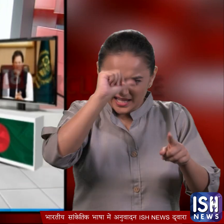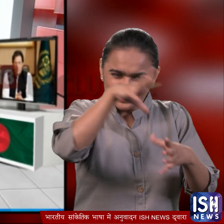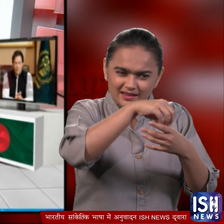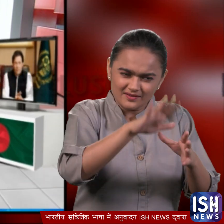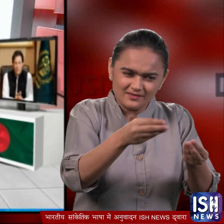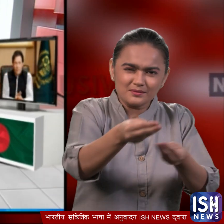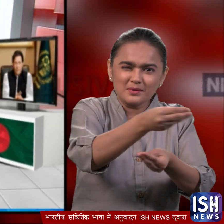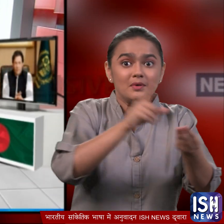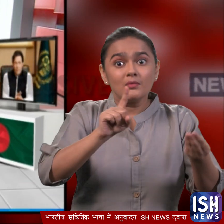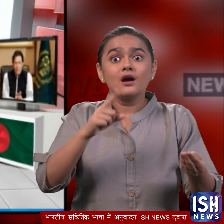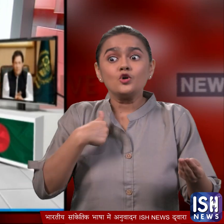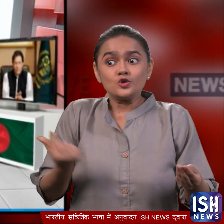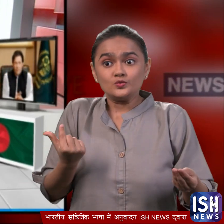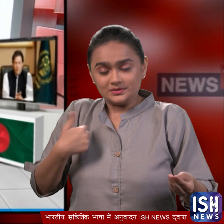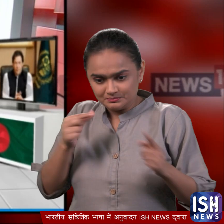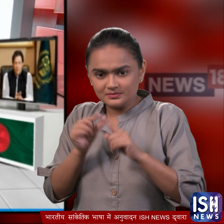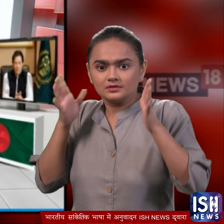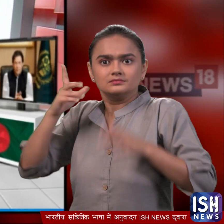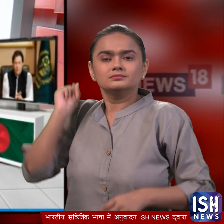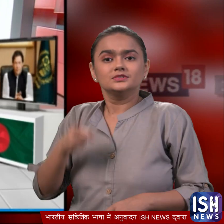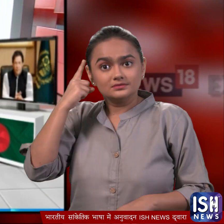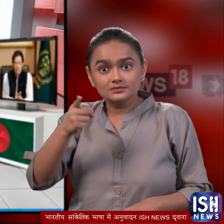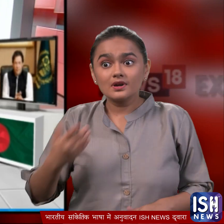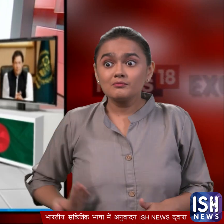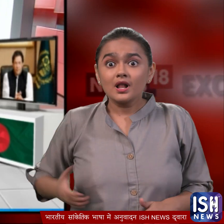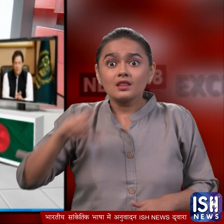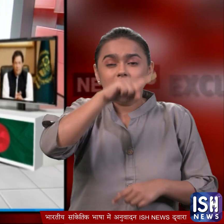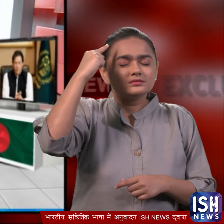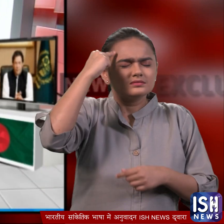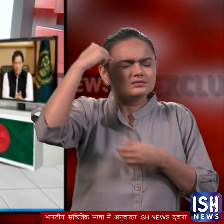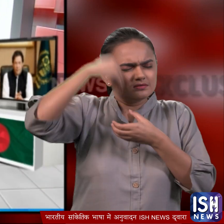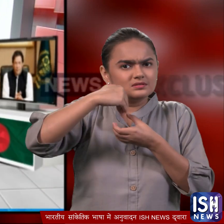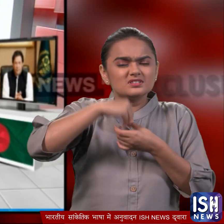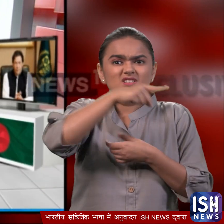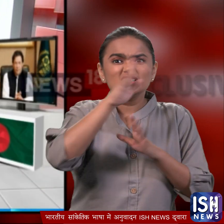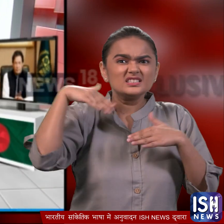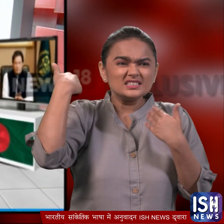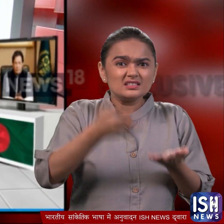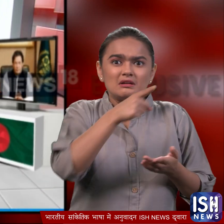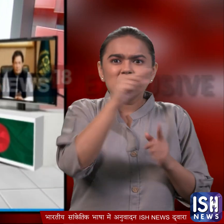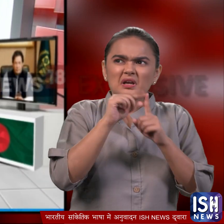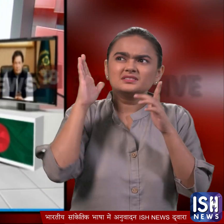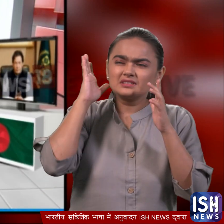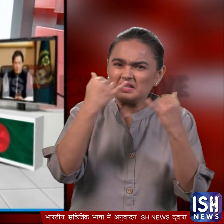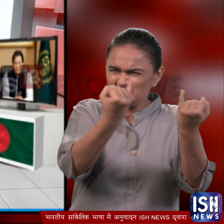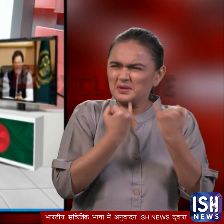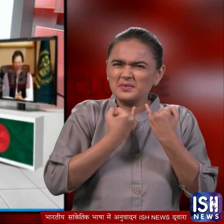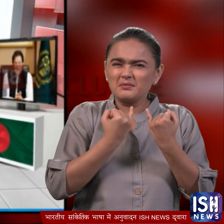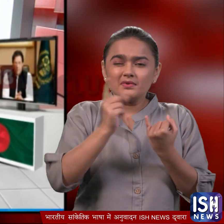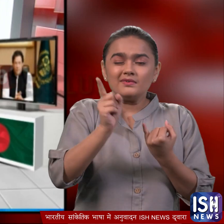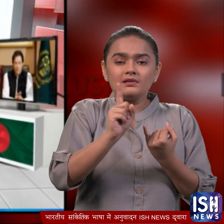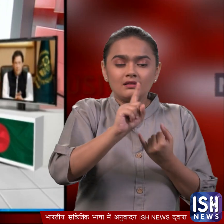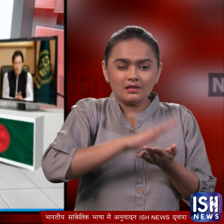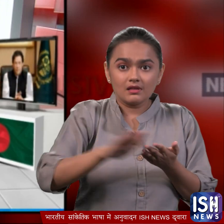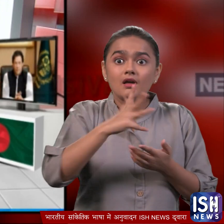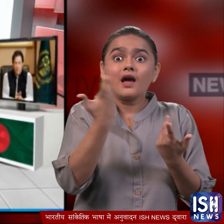गिर्द घूमता दिखाई देगा, लेकिन इसका फायदा होगा पाकिस्तान को। मतलब बांग्लादेश के मन में बरसों से अपने लिए भरी कड़वाहट को